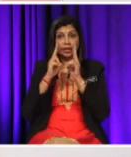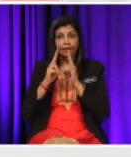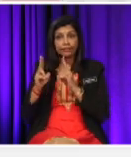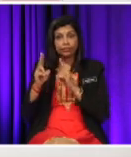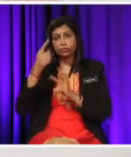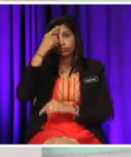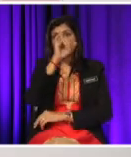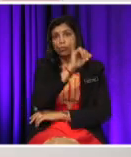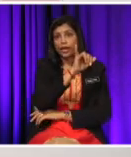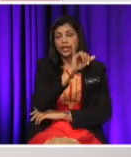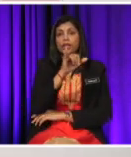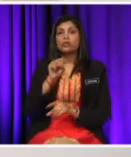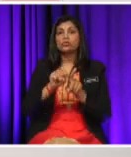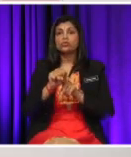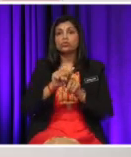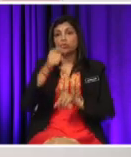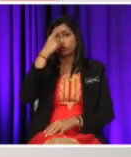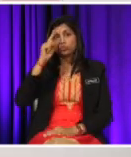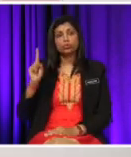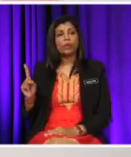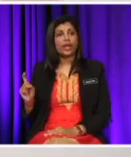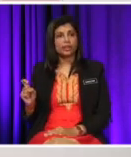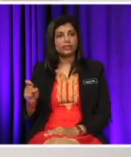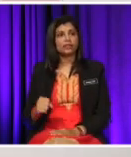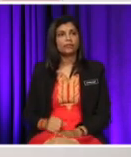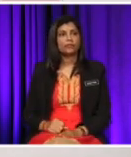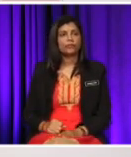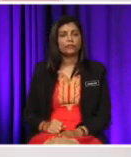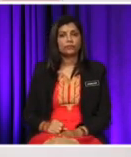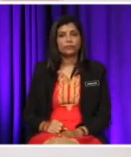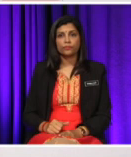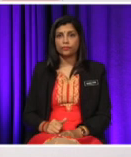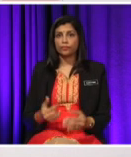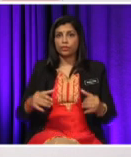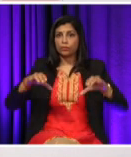Letakkan skala dia oke oke